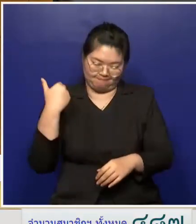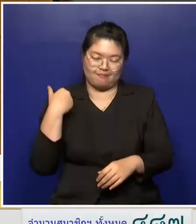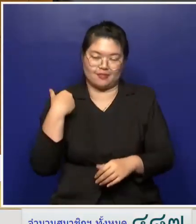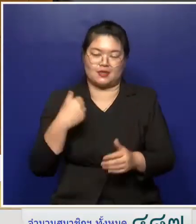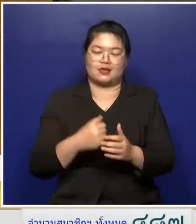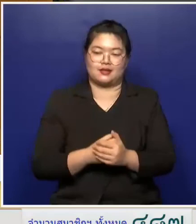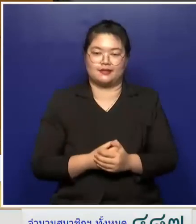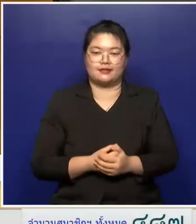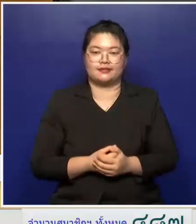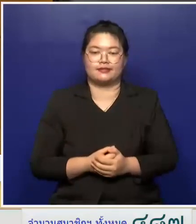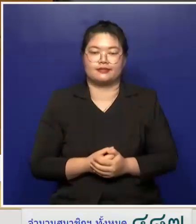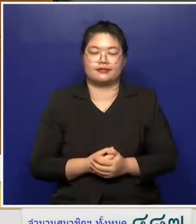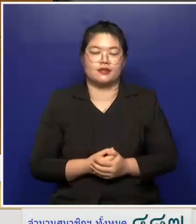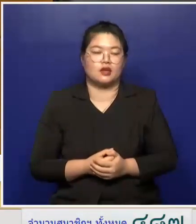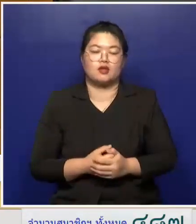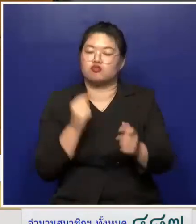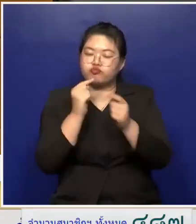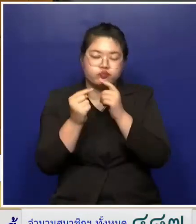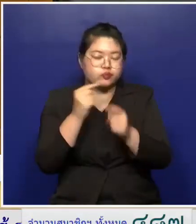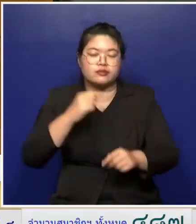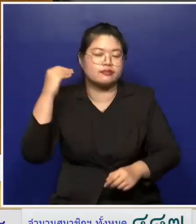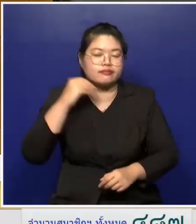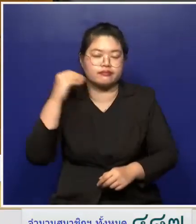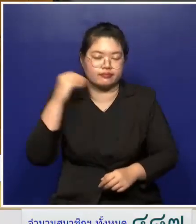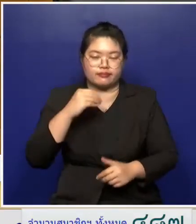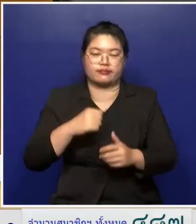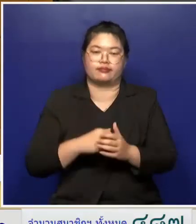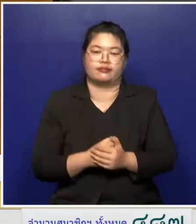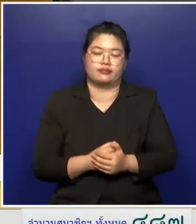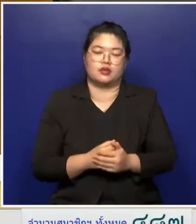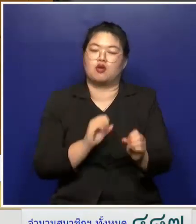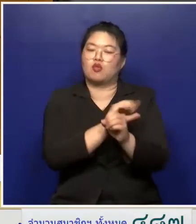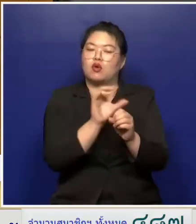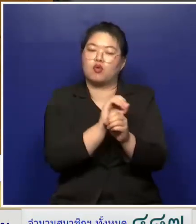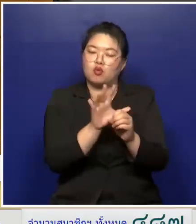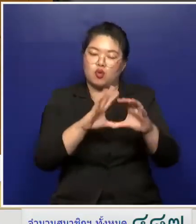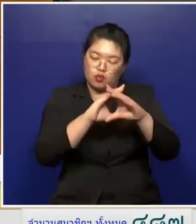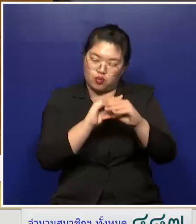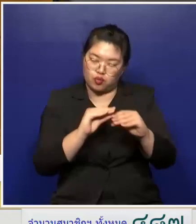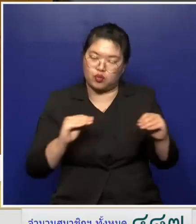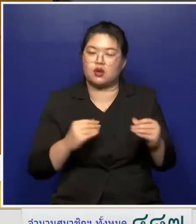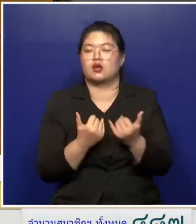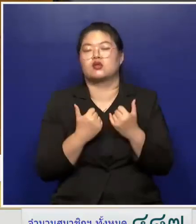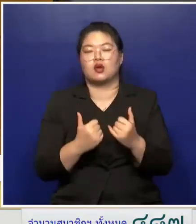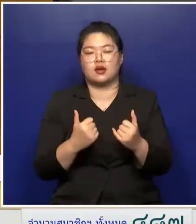เสนอ